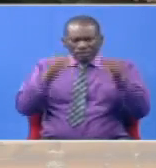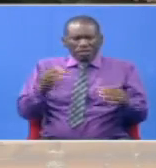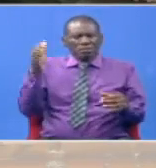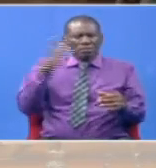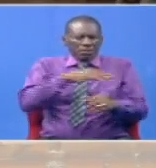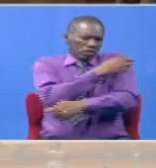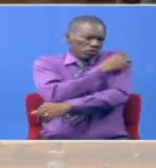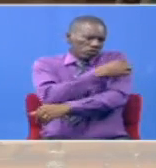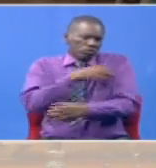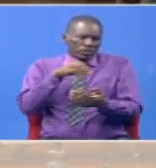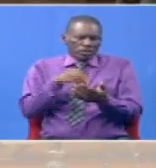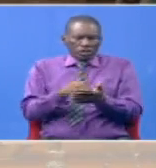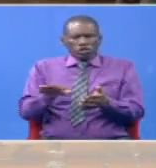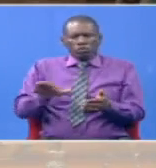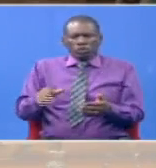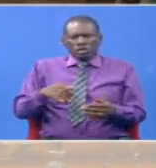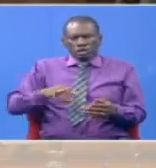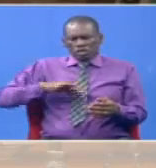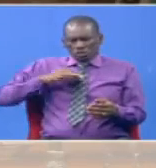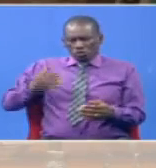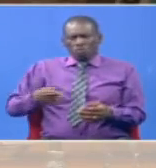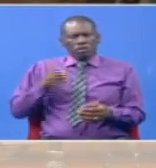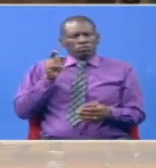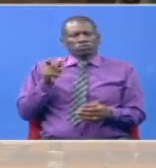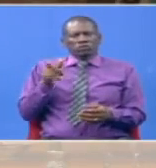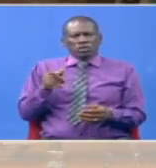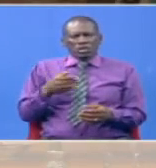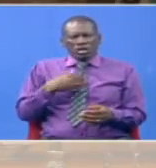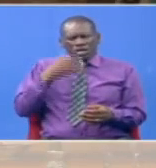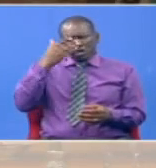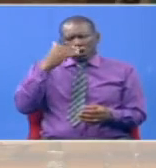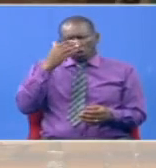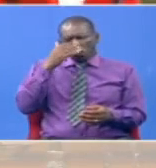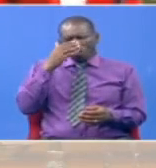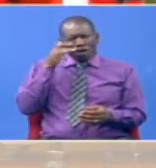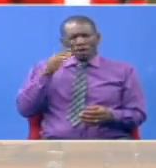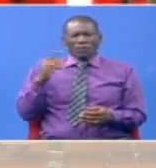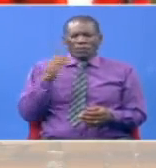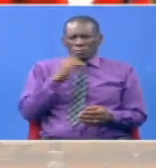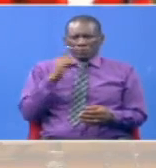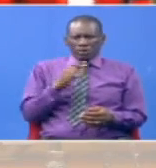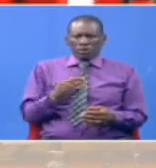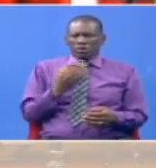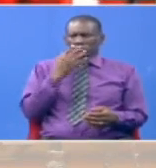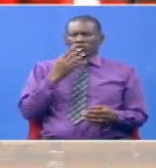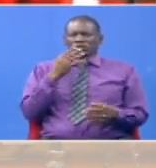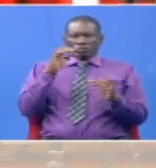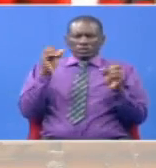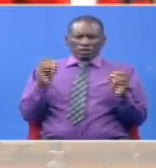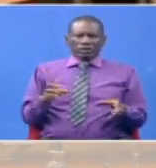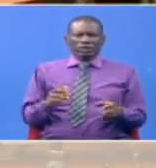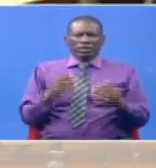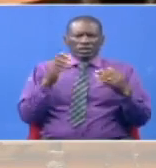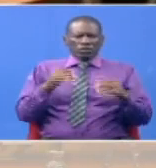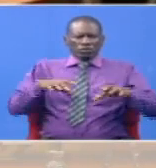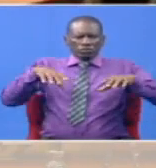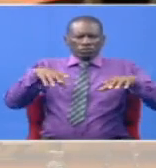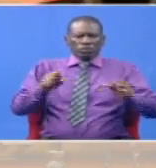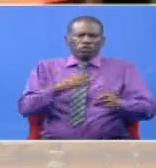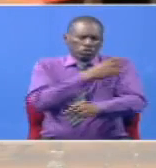hospitali asubuhi. Huyo mama alikuwa na amekaswa na homa, alikuwa anakaa apumui vizuri. So akaadmitiwa na